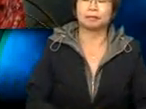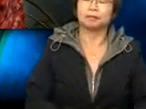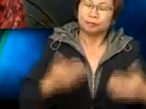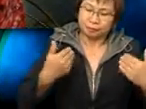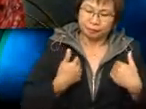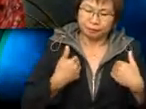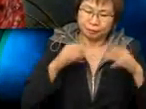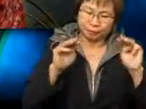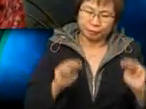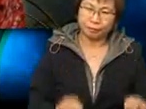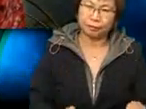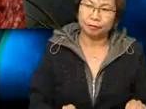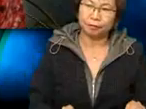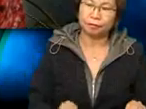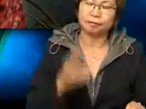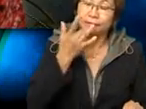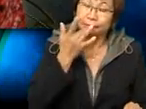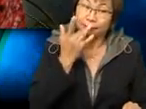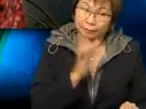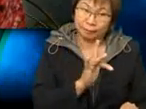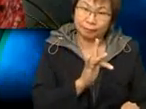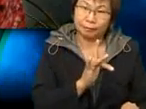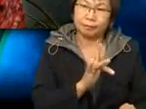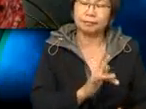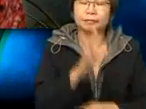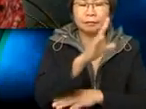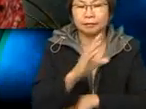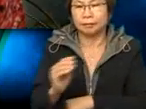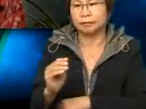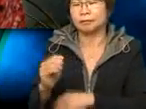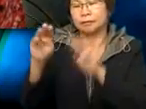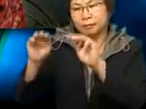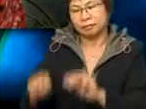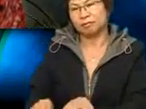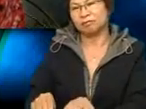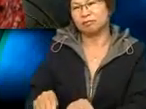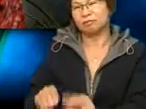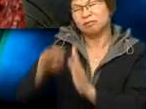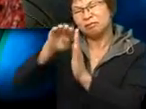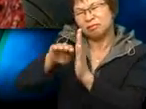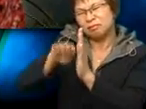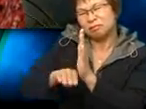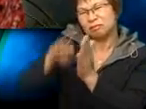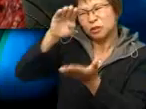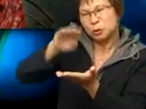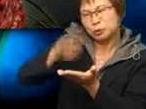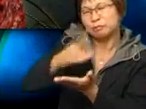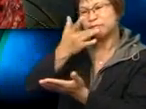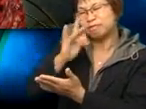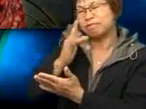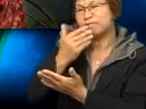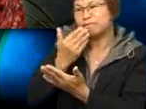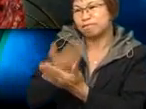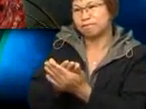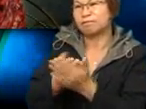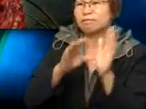Terdapat manusia yang bernasib baik dan juga manusia yang kurang bernasib baik